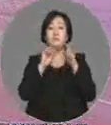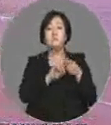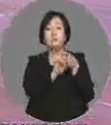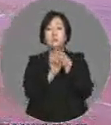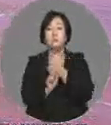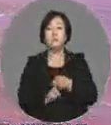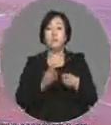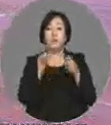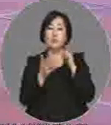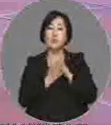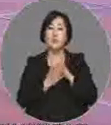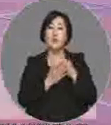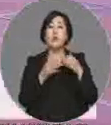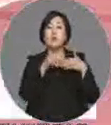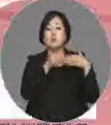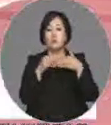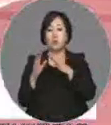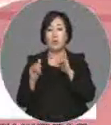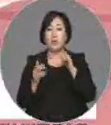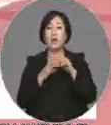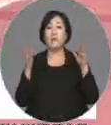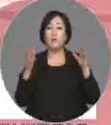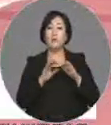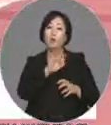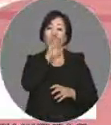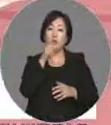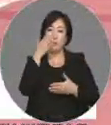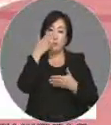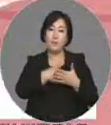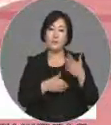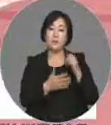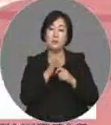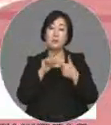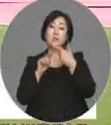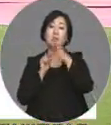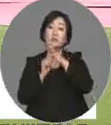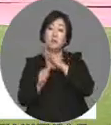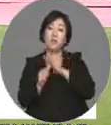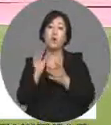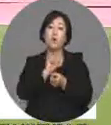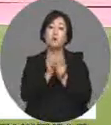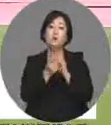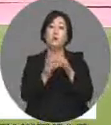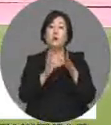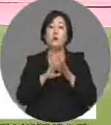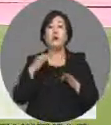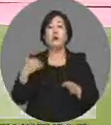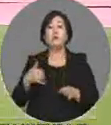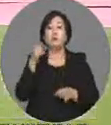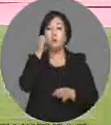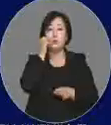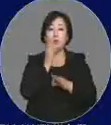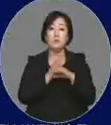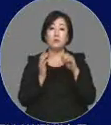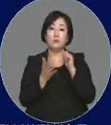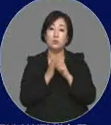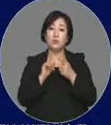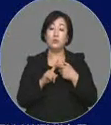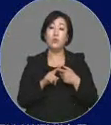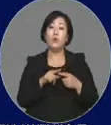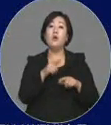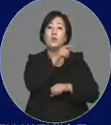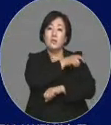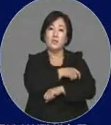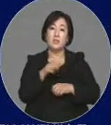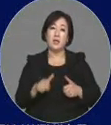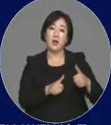측은 지도자들을 합동훈련에서 배제한 건 대표 지도자 선정 당시 연락이 닿지 않았기 때문이라고 해명했고 이사회를